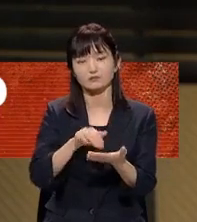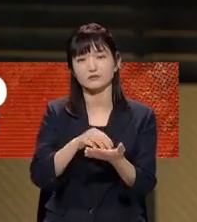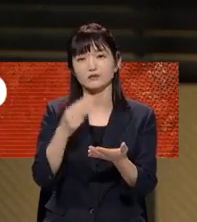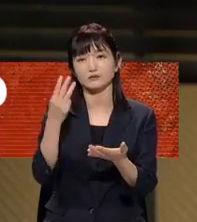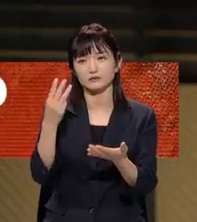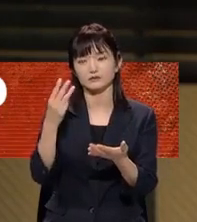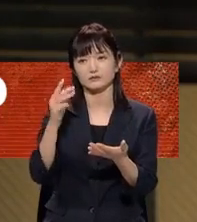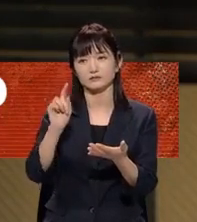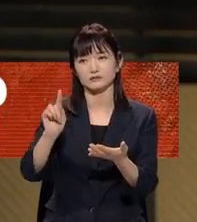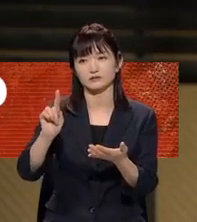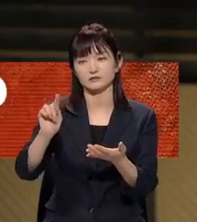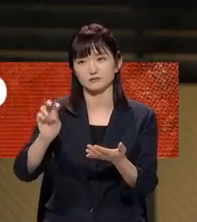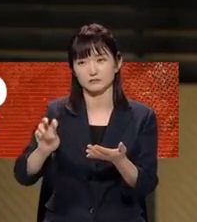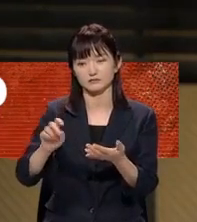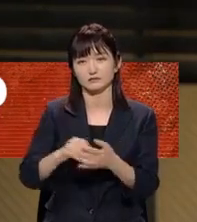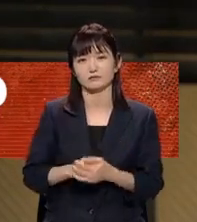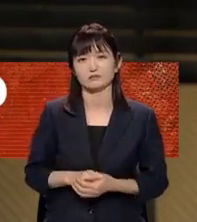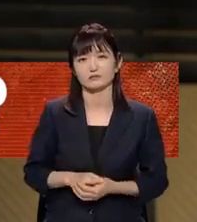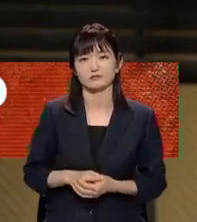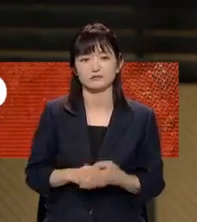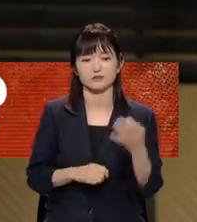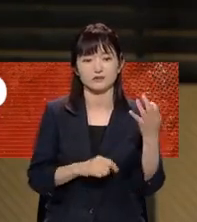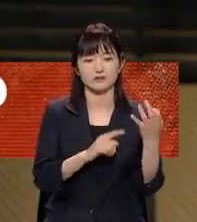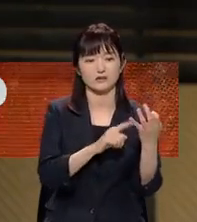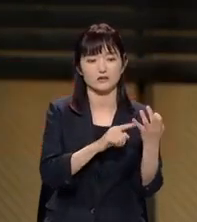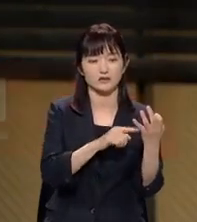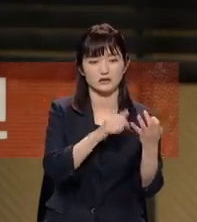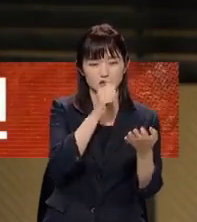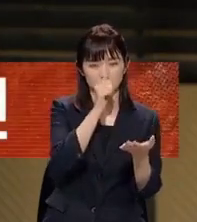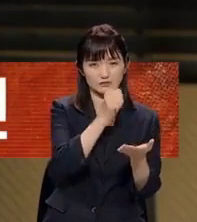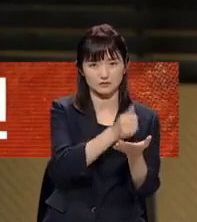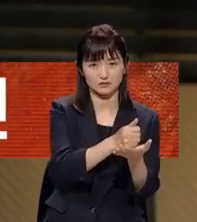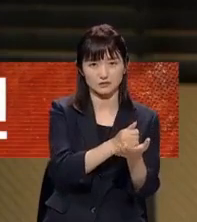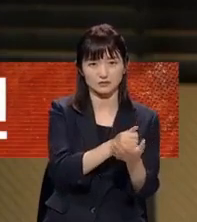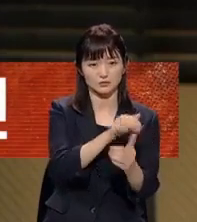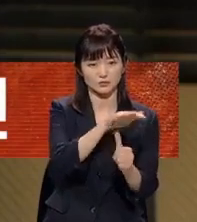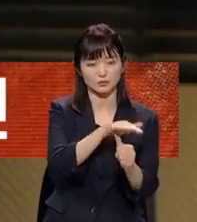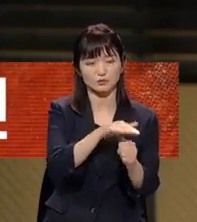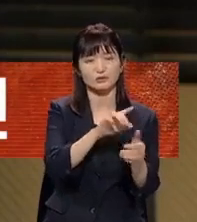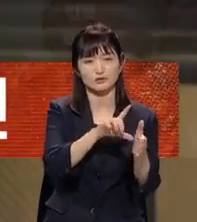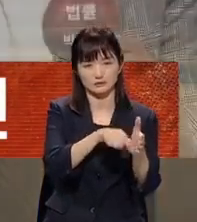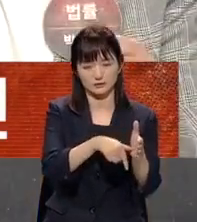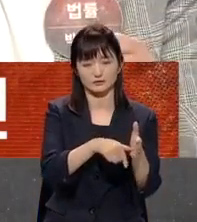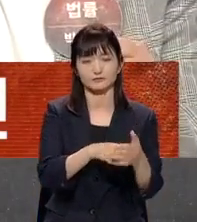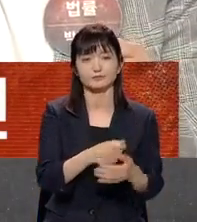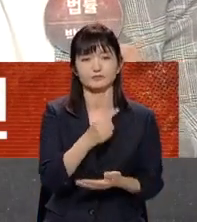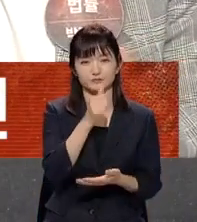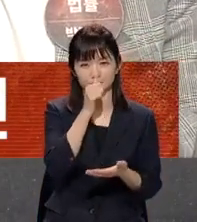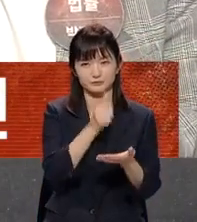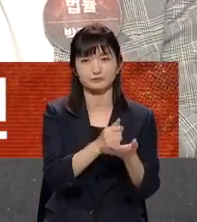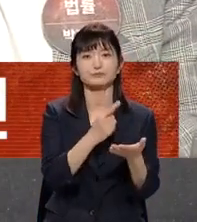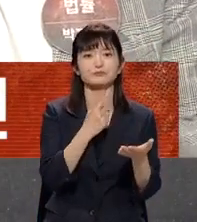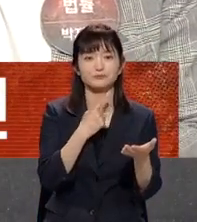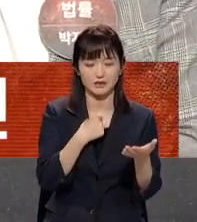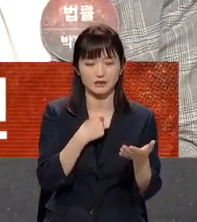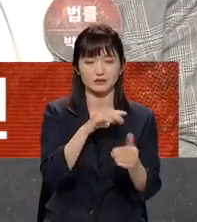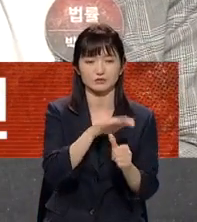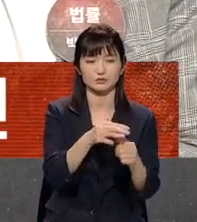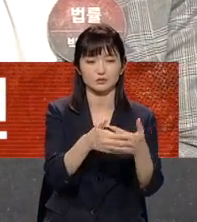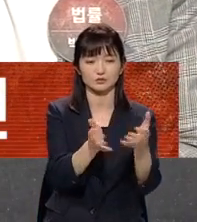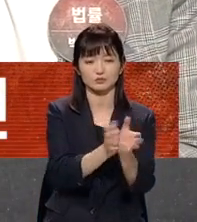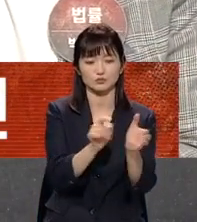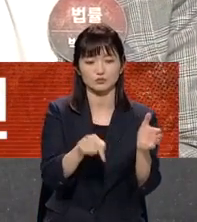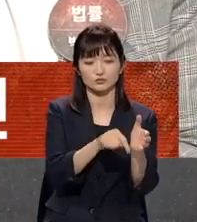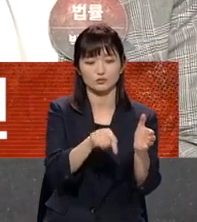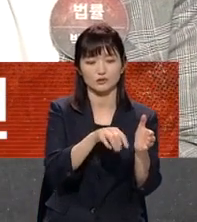대부분 소년에 있을 때 소년부 송치 받았던 우리가 말했던 속법 소년 아니면 소년부에서 받는 소년원 가는 그런